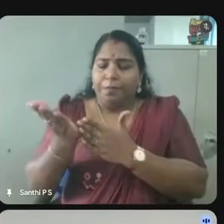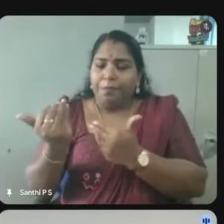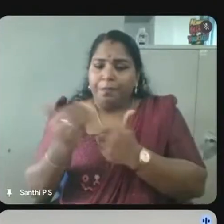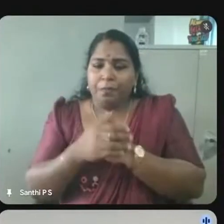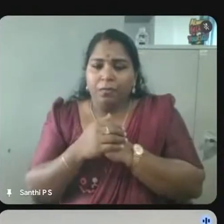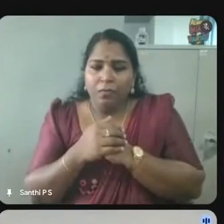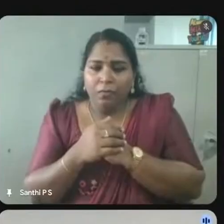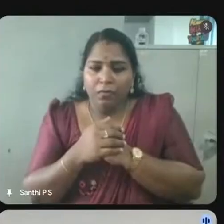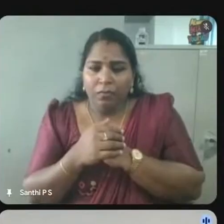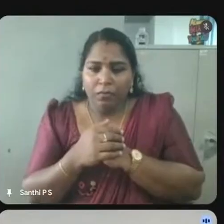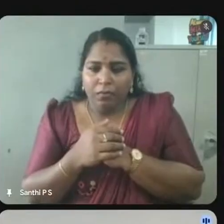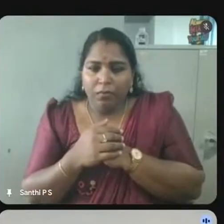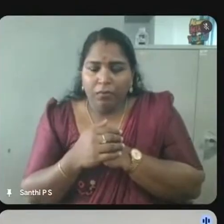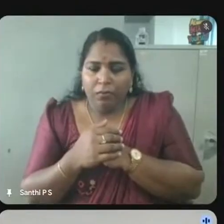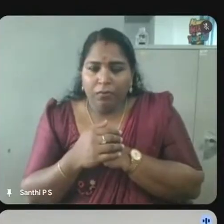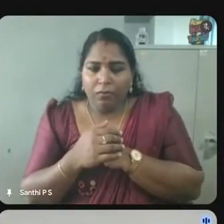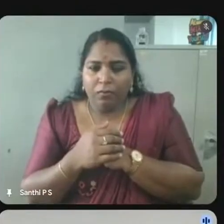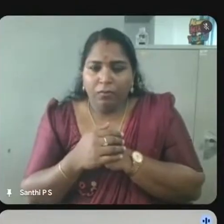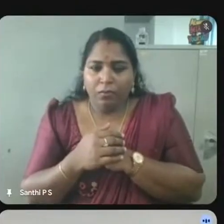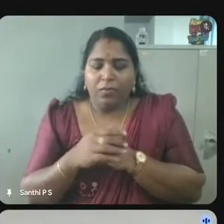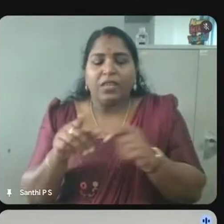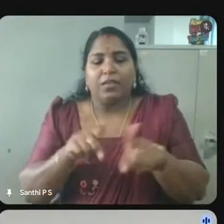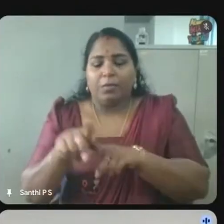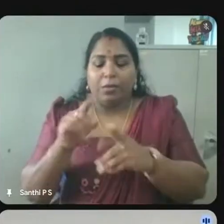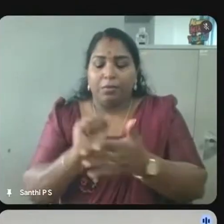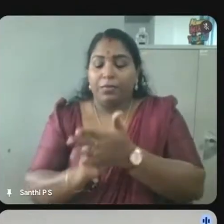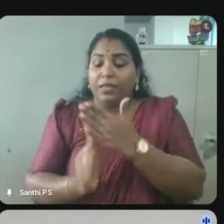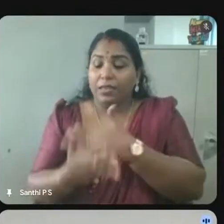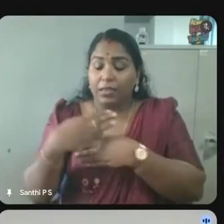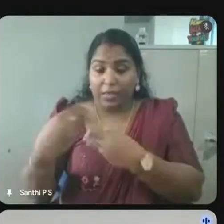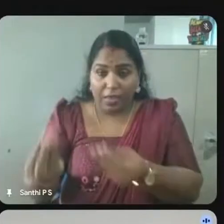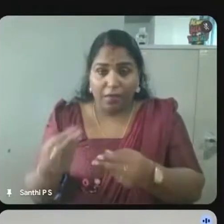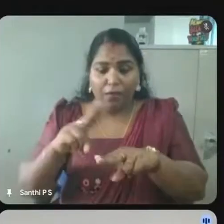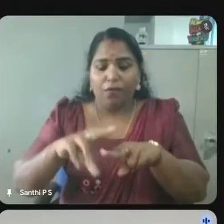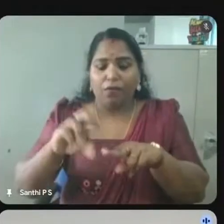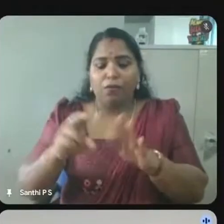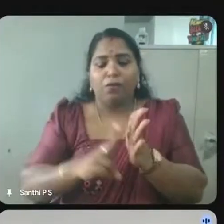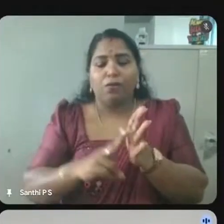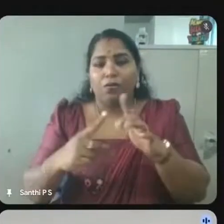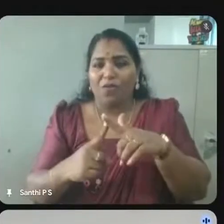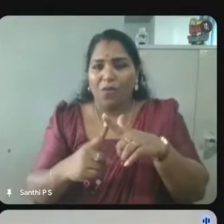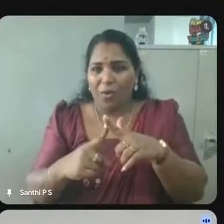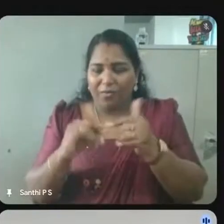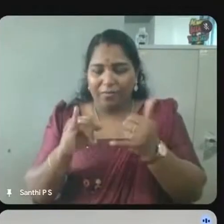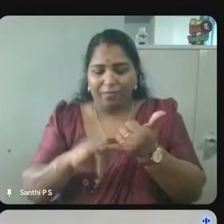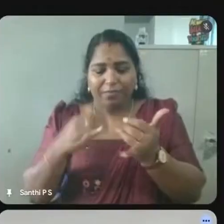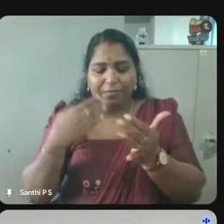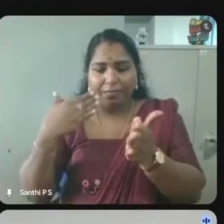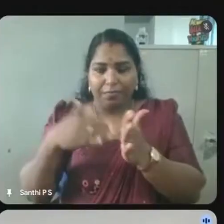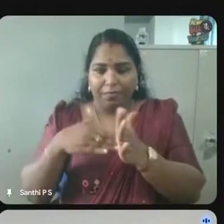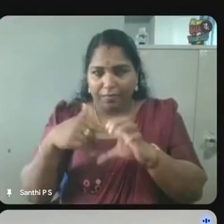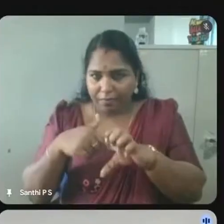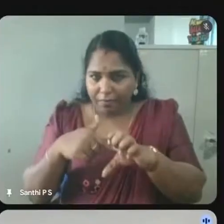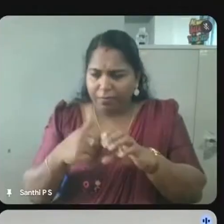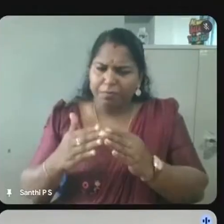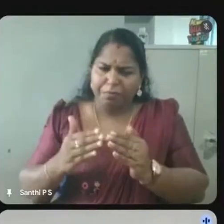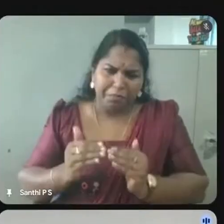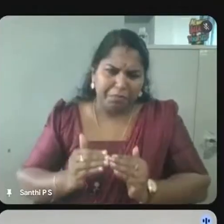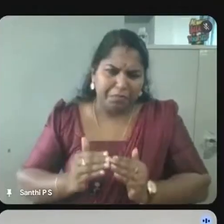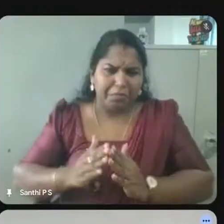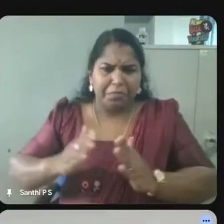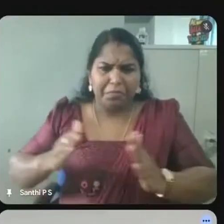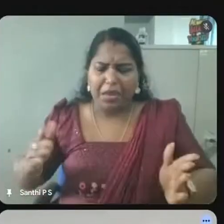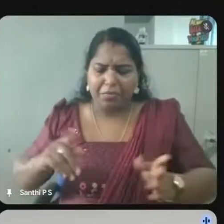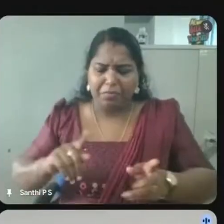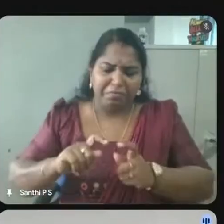നമ്മളിപ്പം ഈ കൊടുക്കുന്ന പ്രിന്റ് ഔട്ട് വളരെ വലുതാക്കി കൊടുക്കുക, അതിന്റെ ഫോൺ സൈസ് വലുതാക്കുക, രണ്ട് പ്രിന്റ് തമ്മിലുള്ള ഡിസ്റ്റൻസ് കൂട്ടി കൊടുക്കുക. അതുപോലെ